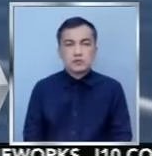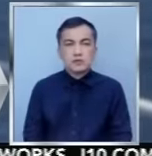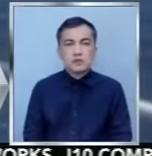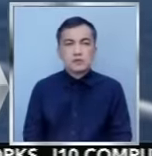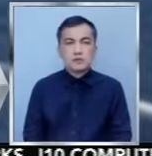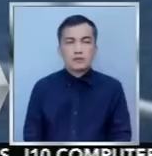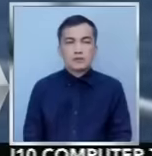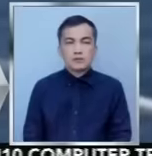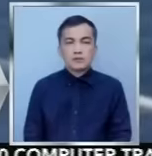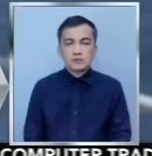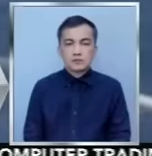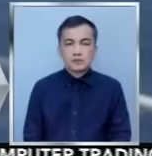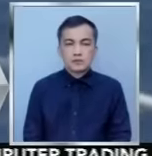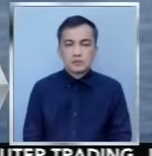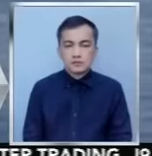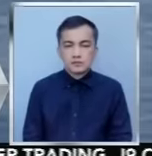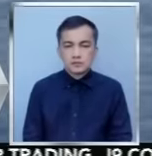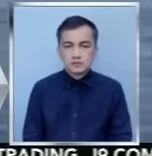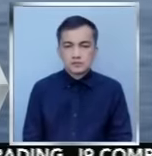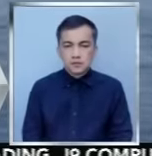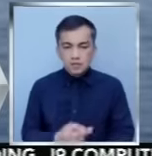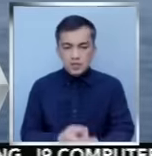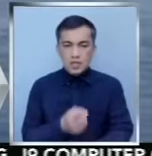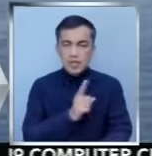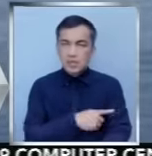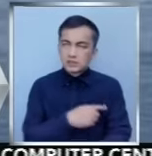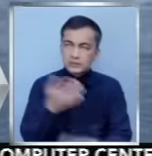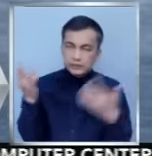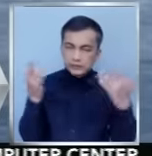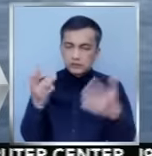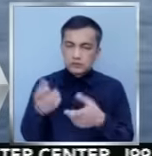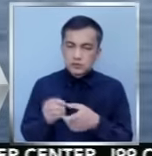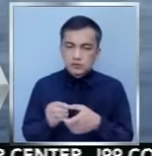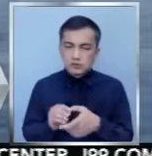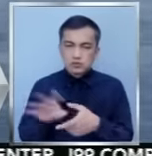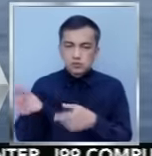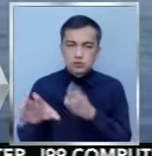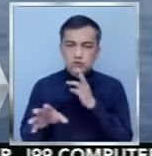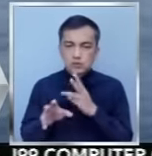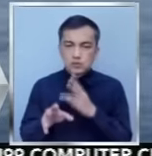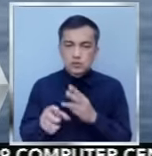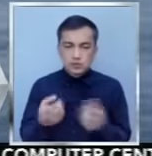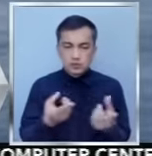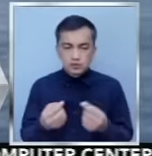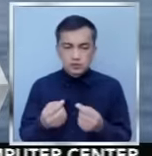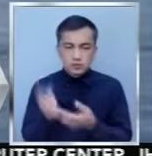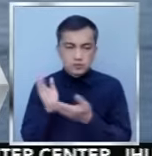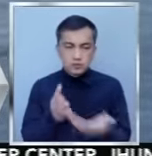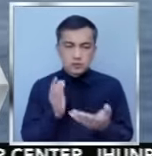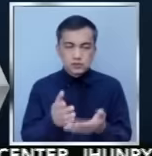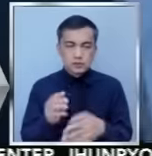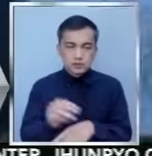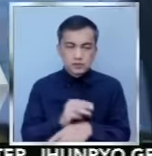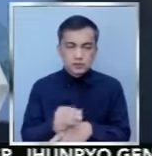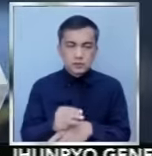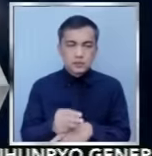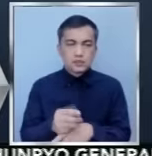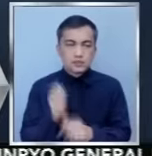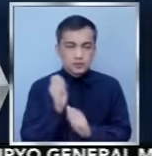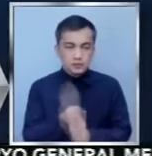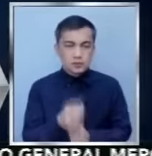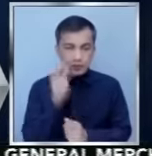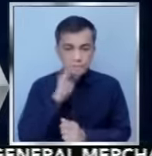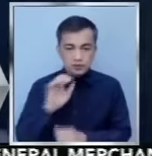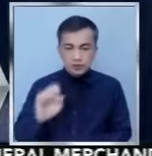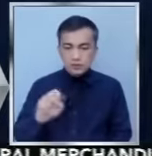lakas lakas ng presure na yon ng magsagawa ng supply mission para sa mga mangingisdang Pinoy sa scar boro sh it